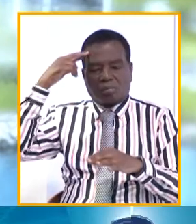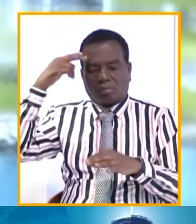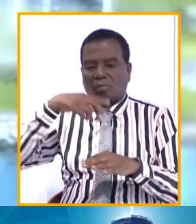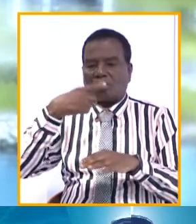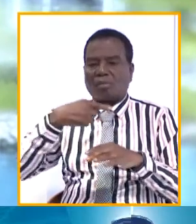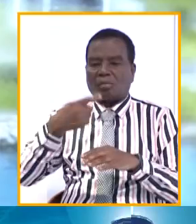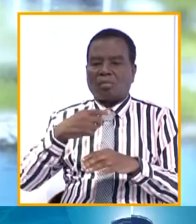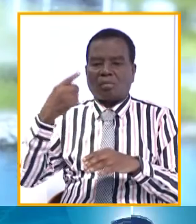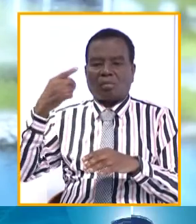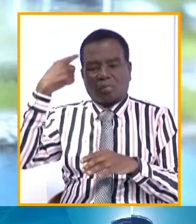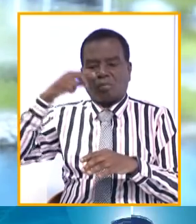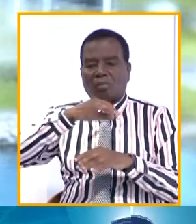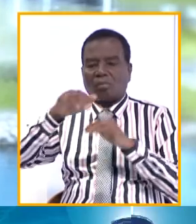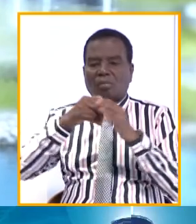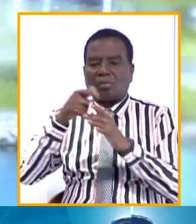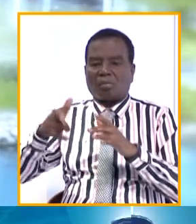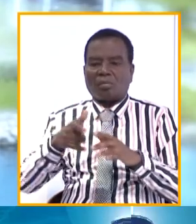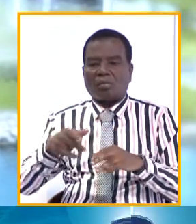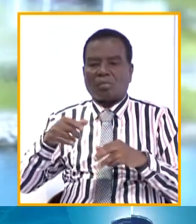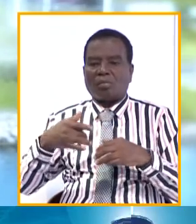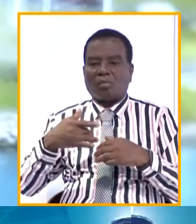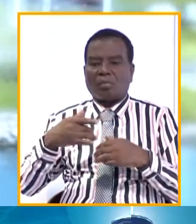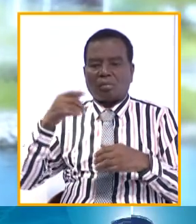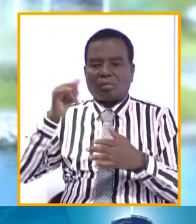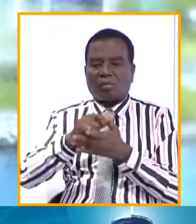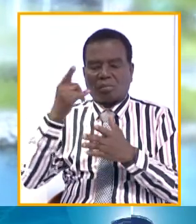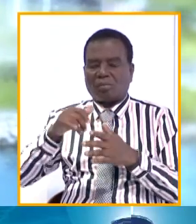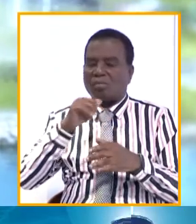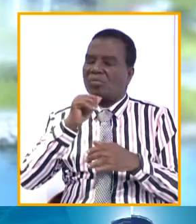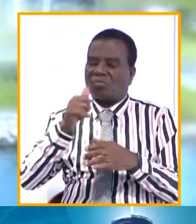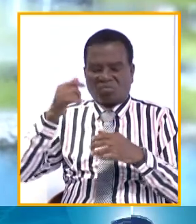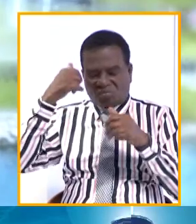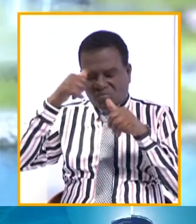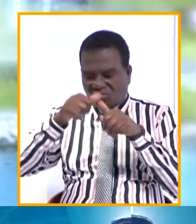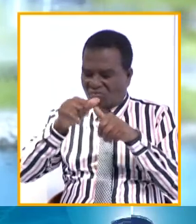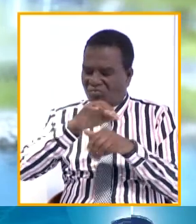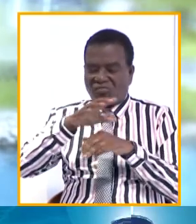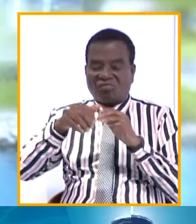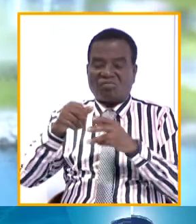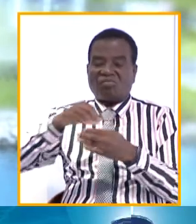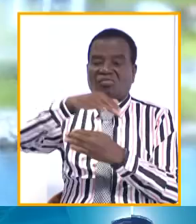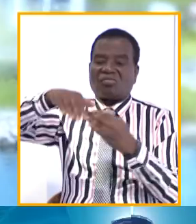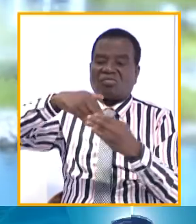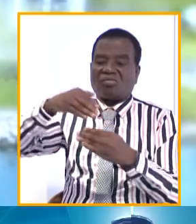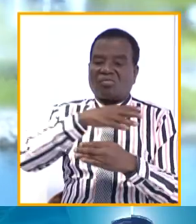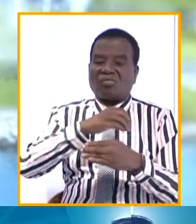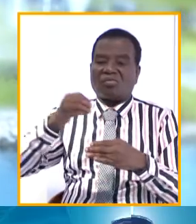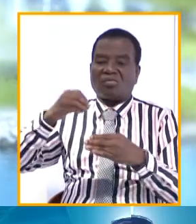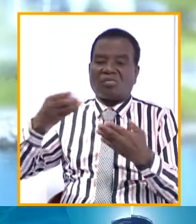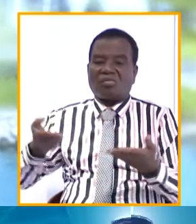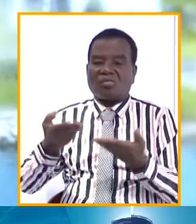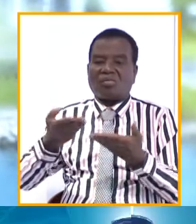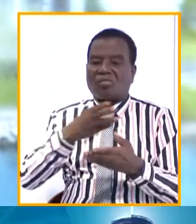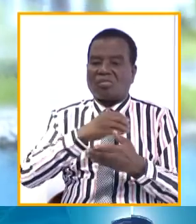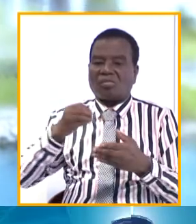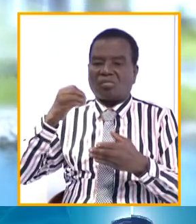réalités consistent bien souvent à leur non-maîtrise de l'environnement des exportations et leur manque de structuration. Pour aider à combler ces déficits,